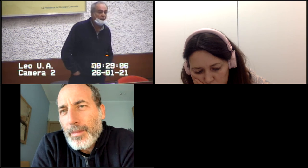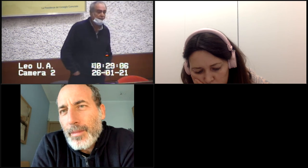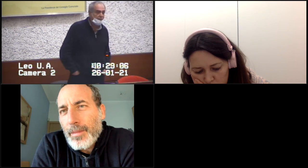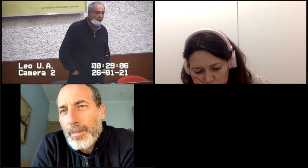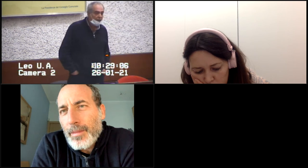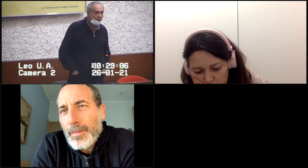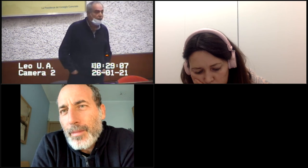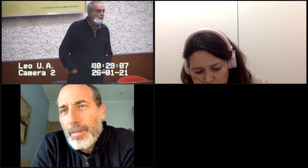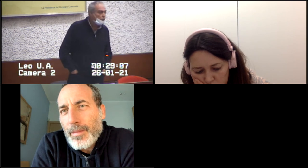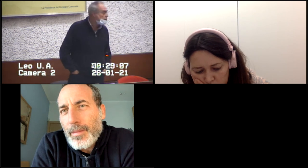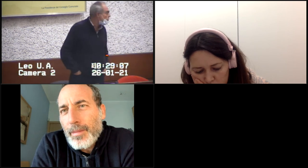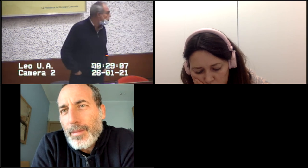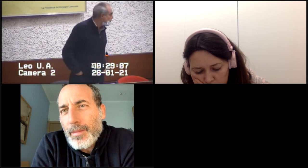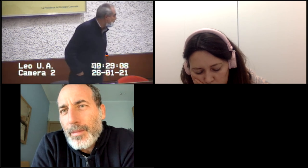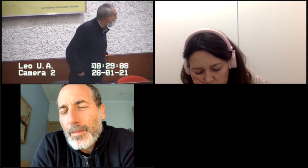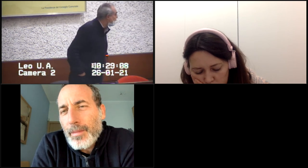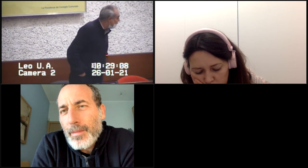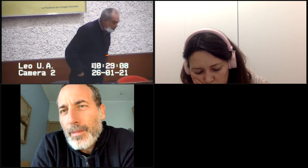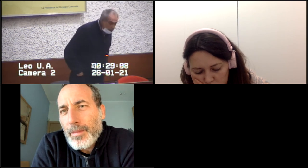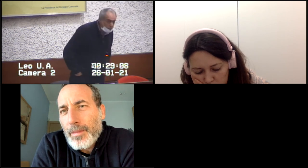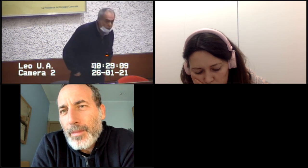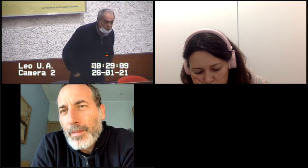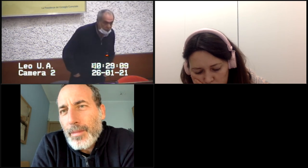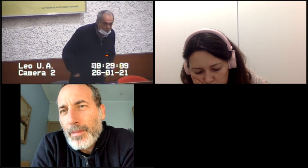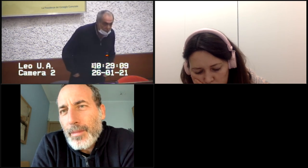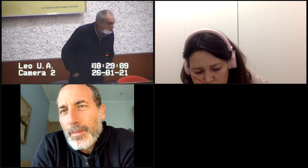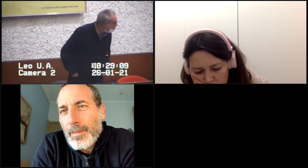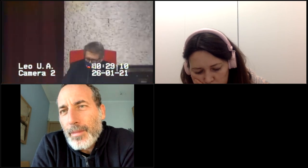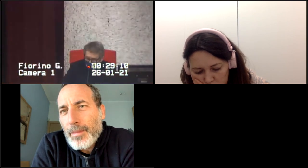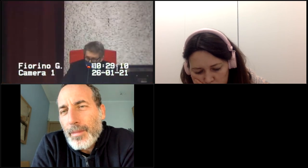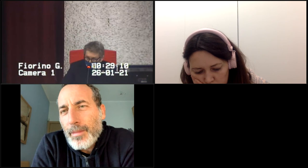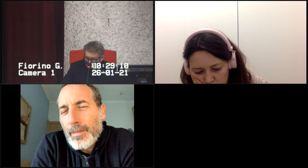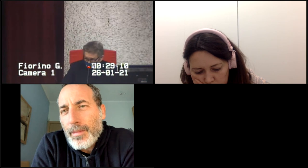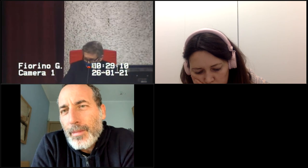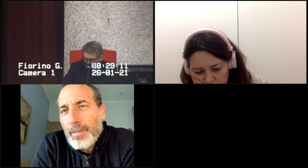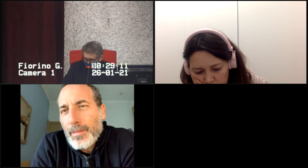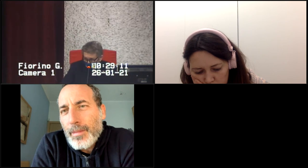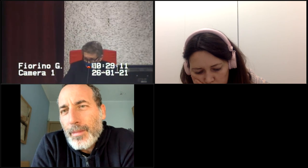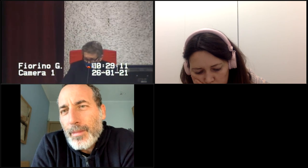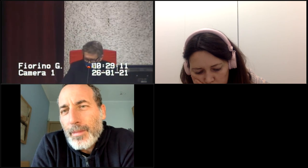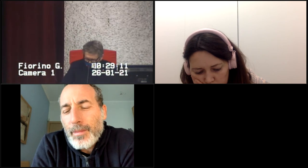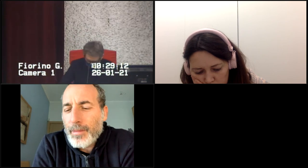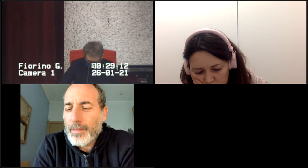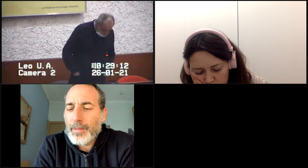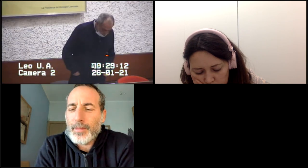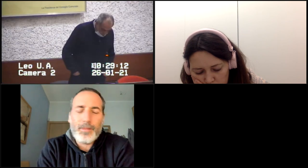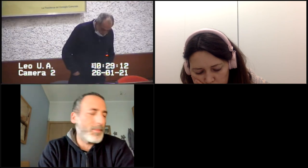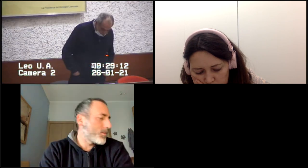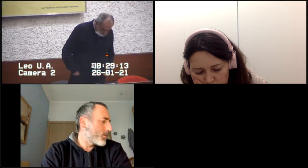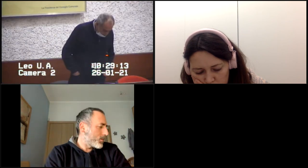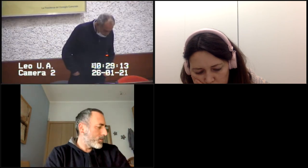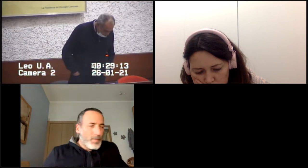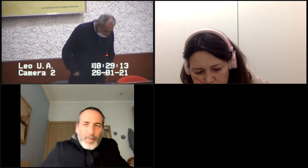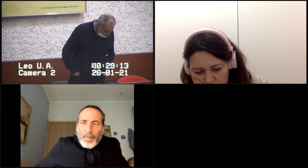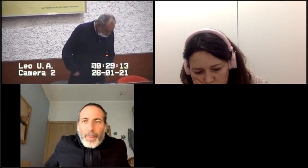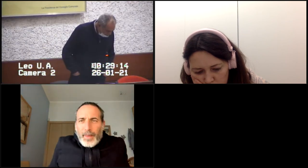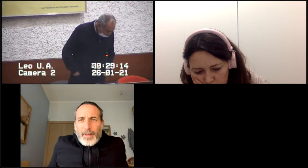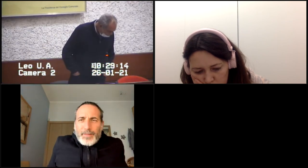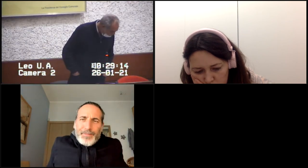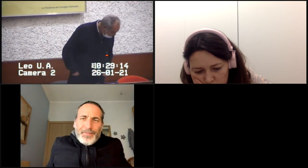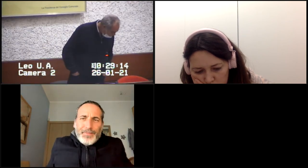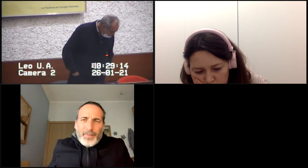di monetizzare questi, come diceva il consigliere Vino, con cui sono d'accordo. La prego di concludere. Questi 146